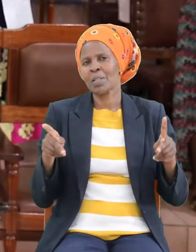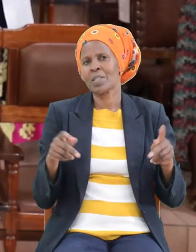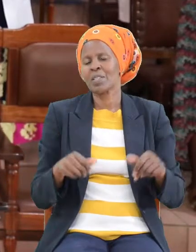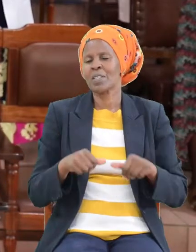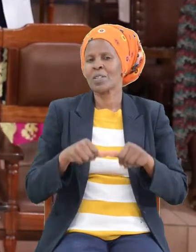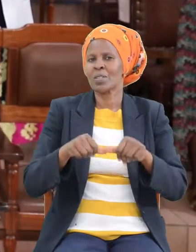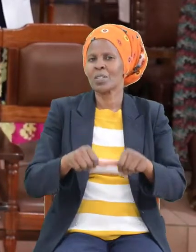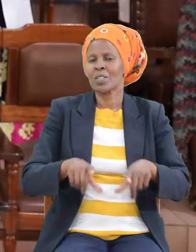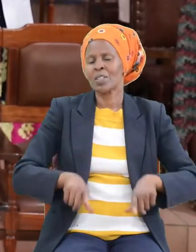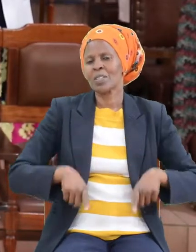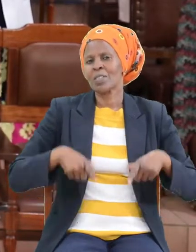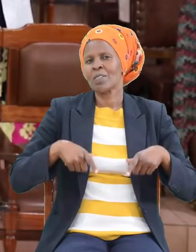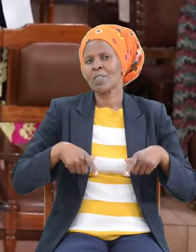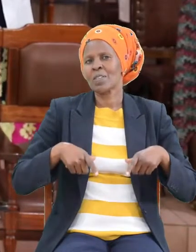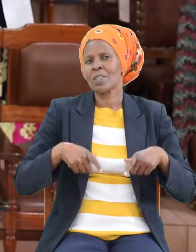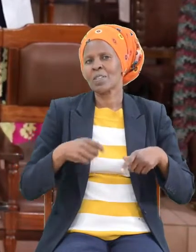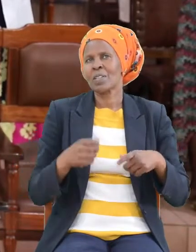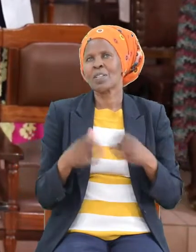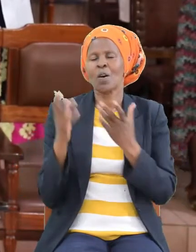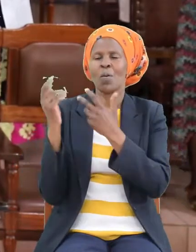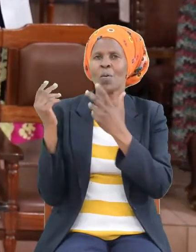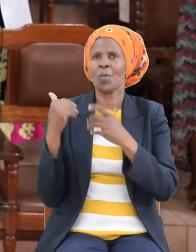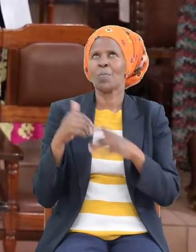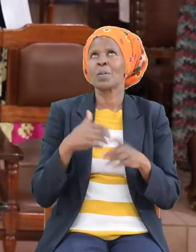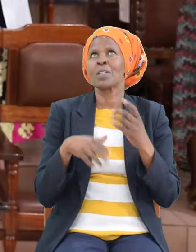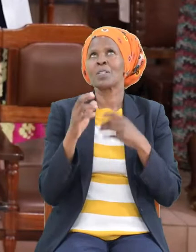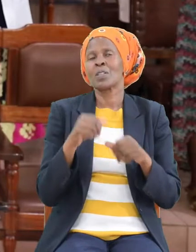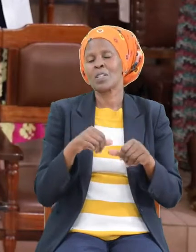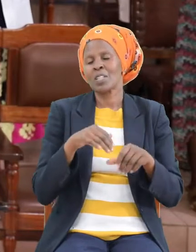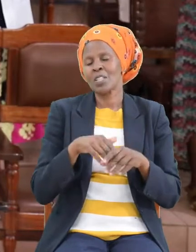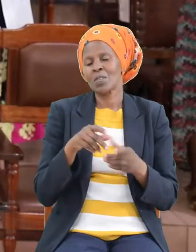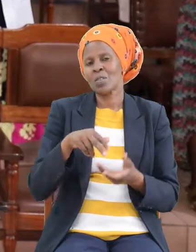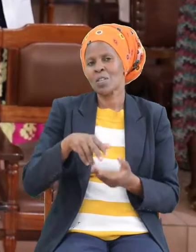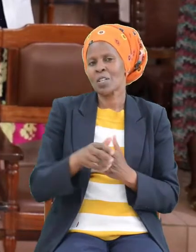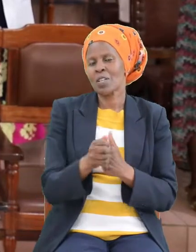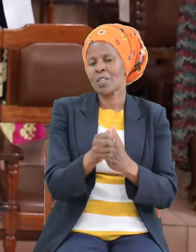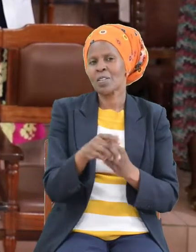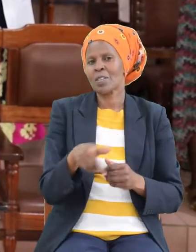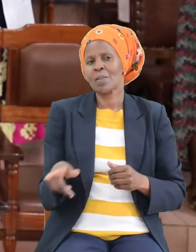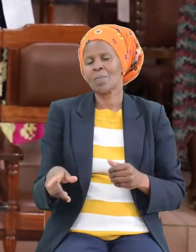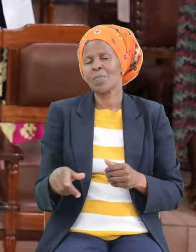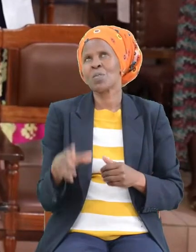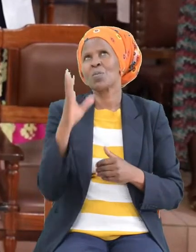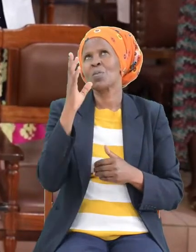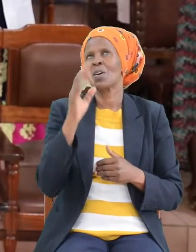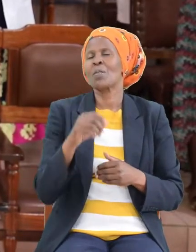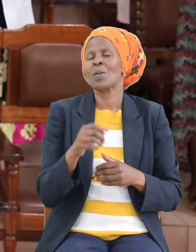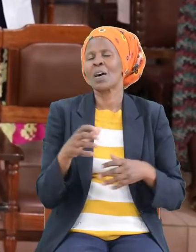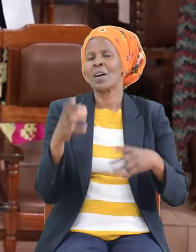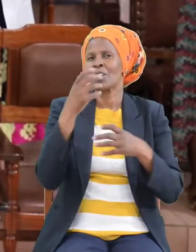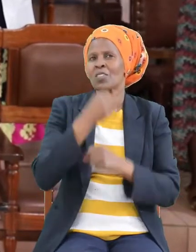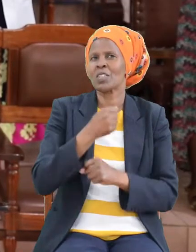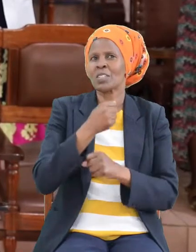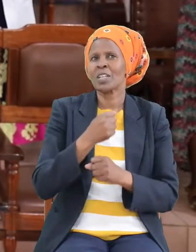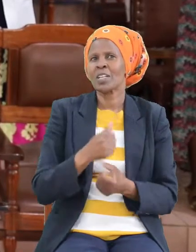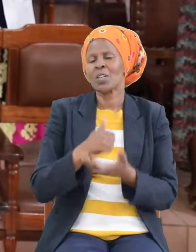wakiendelea kuishi, tumaini lako Bwana likazidi kuwaongoza. Tunakushukuru kwa sababu ni kimbilio, tegemeo,